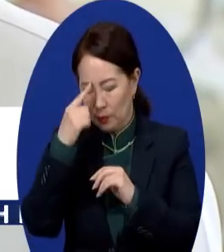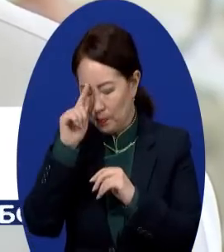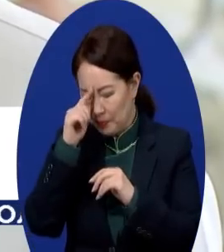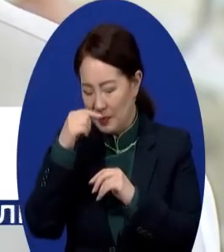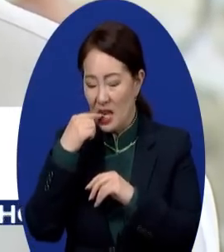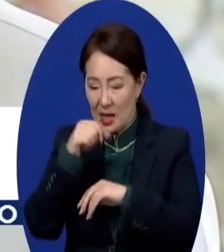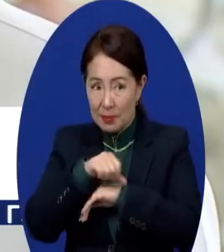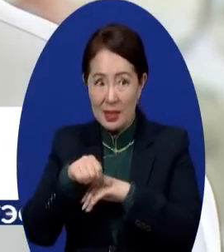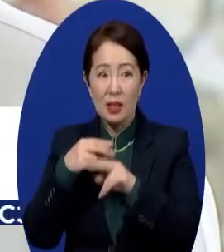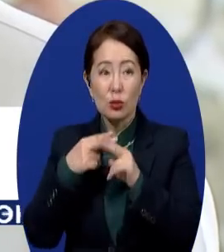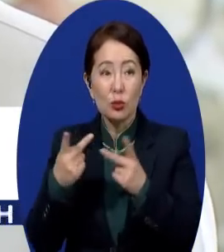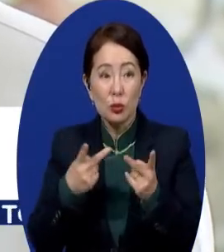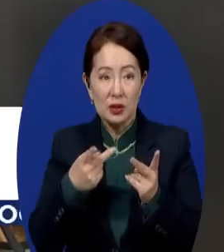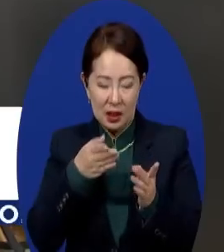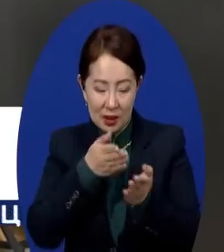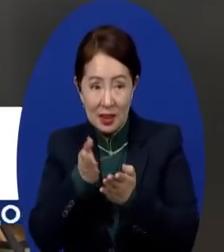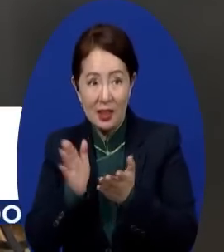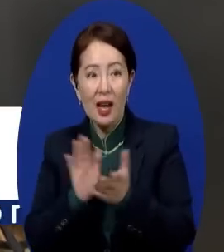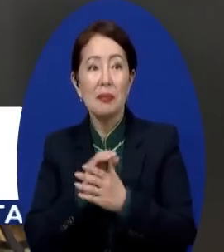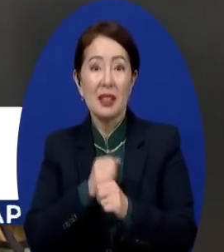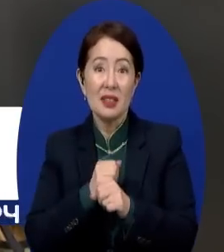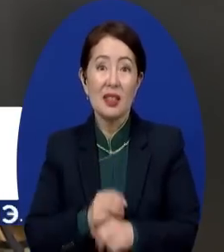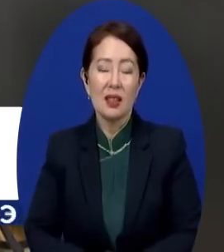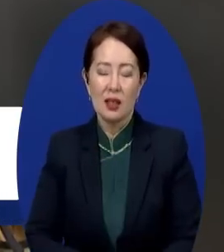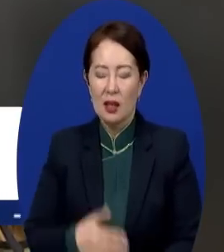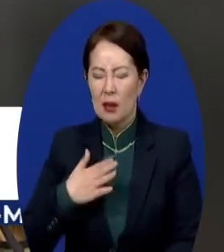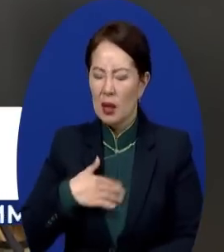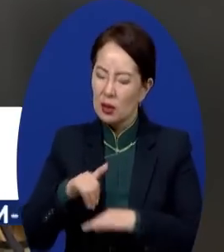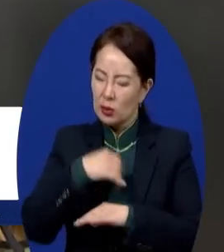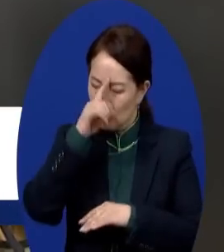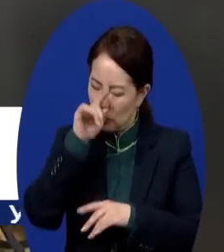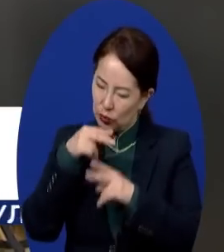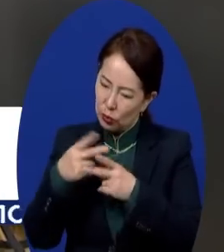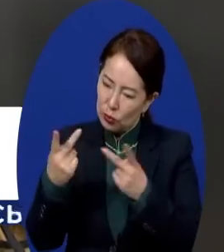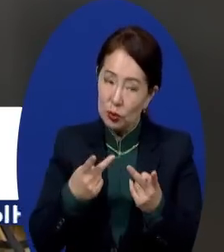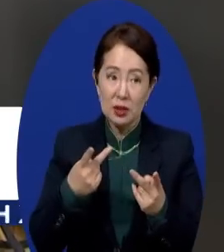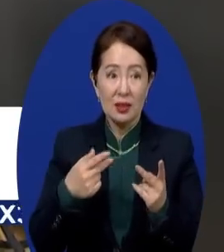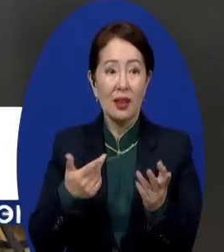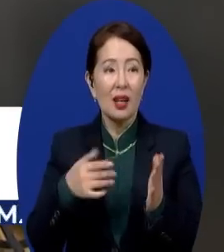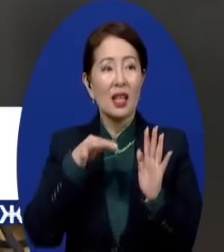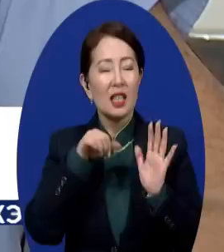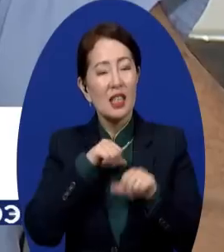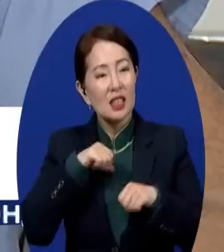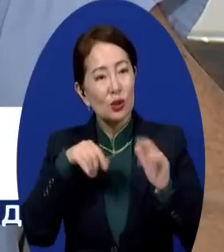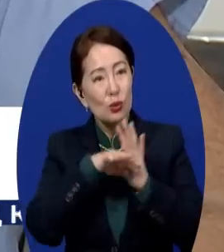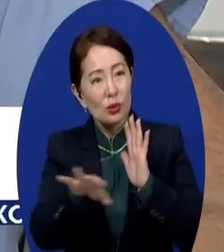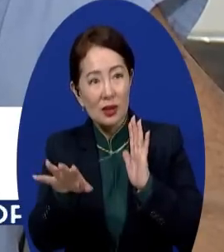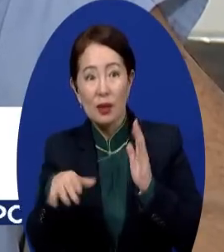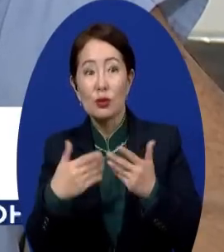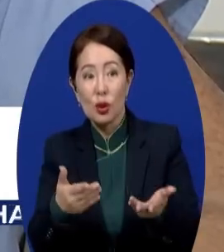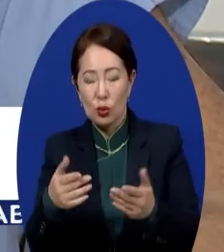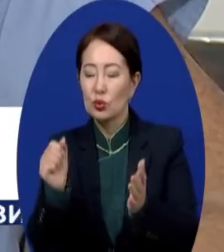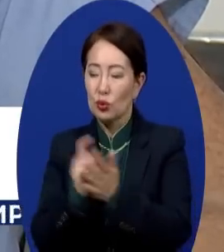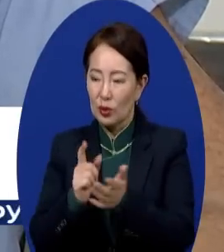чиглэлээр хамтарч уу ажиллаж байгаа. Манай улсад эрүүл мэндийн тусламж үйлчлэгийг иргэдэд хүртээмжтэй цаг алдалгүй хүргэх нь чухал